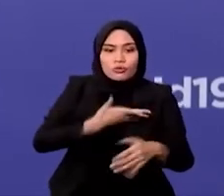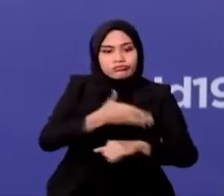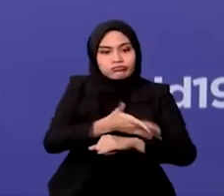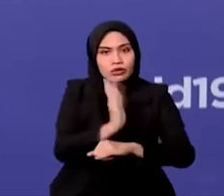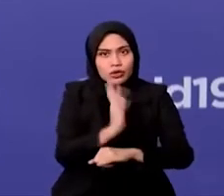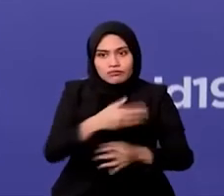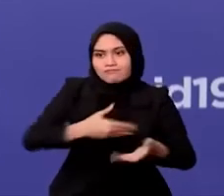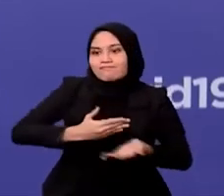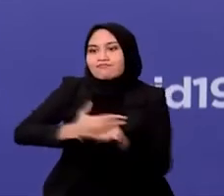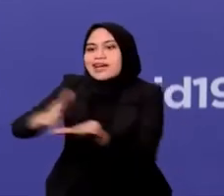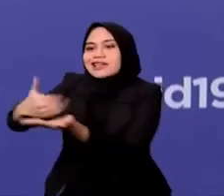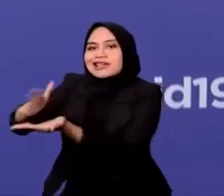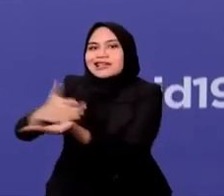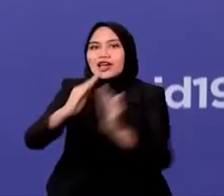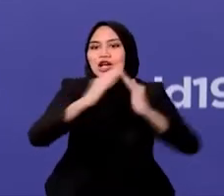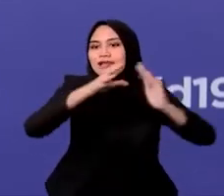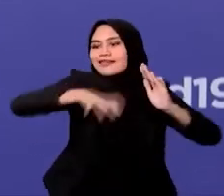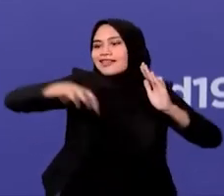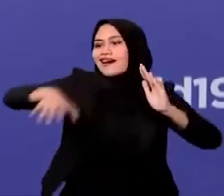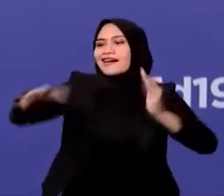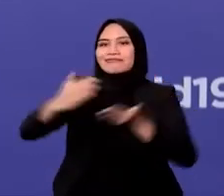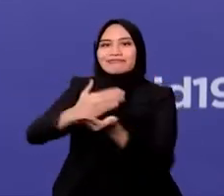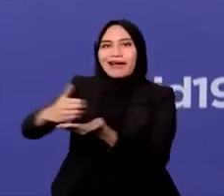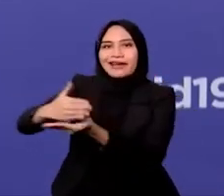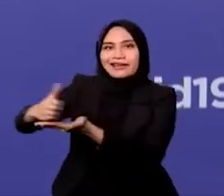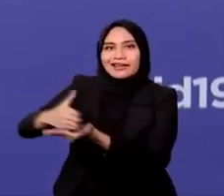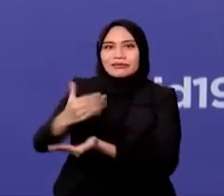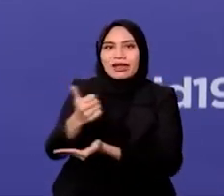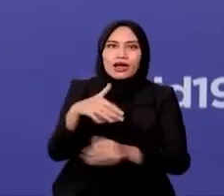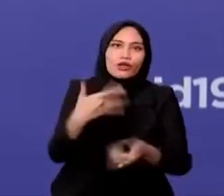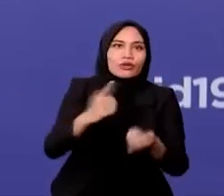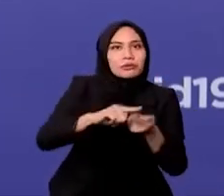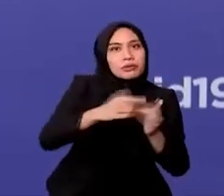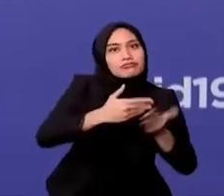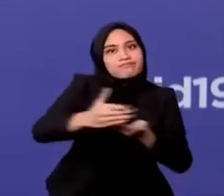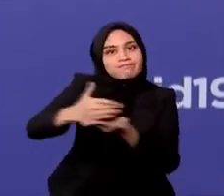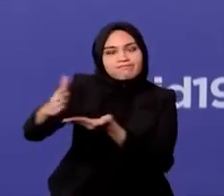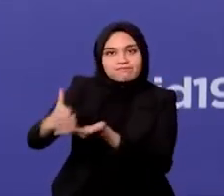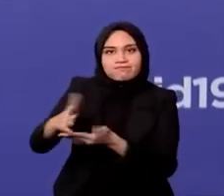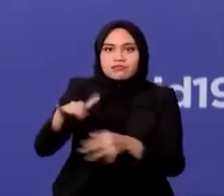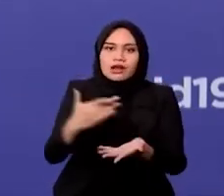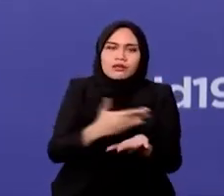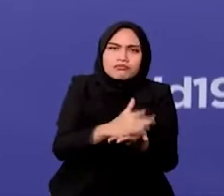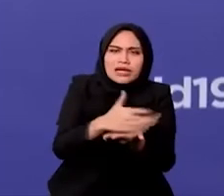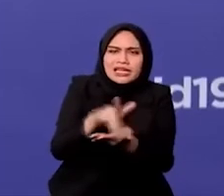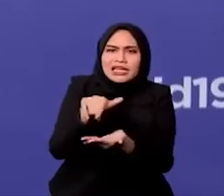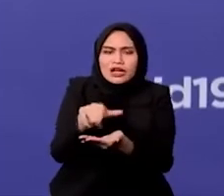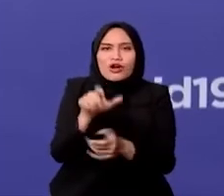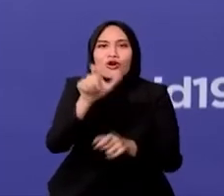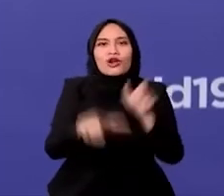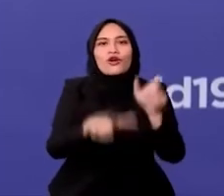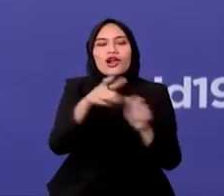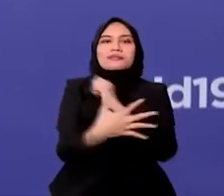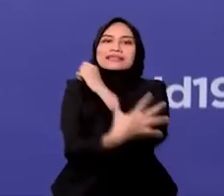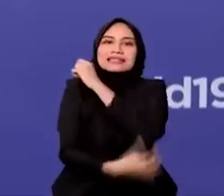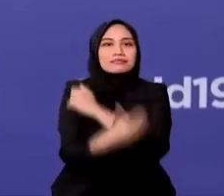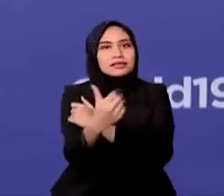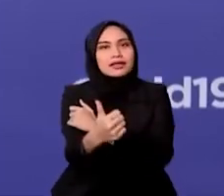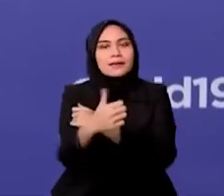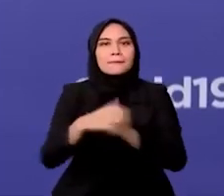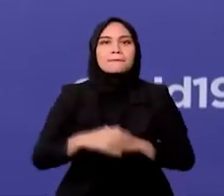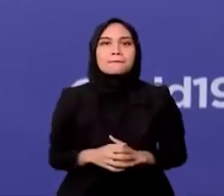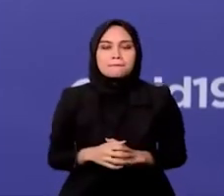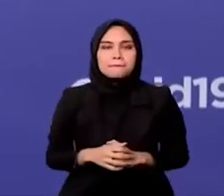dibagikan kepada tetangga dan teman-teman sebagian lainnya disalurkan untuk fakir miskin tapi